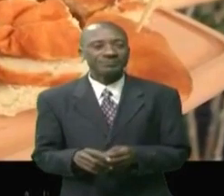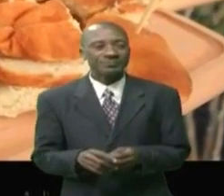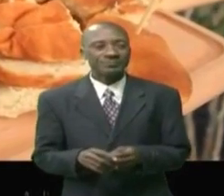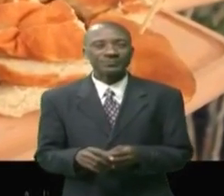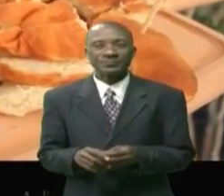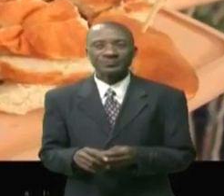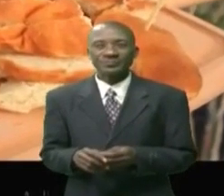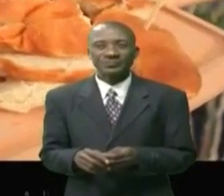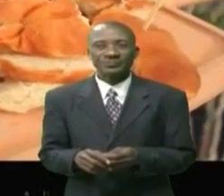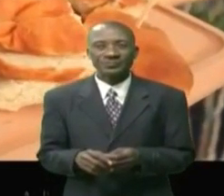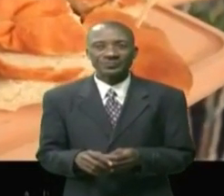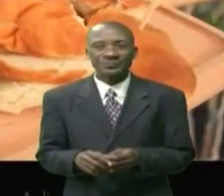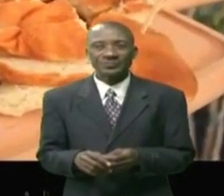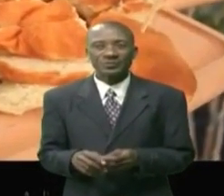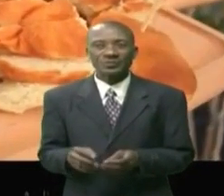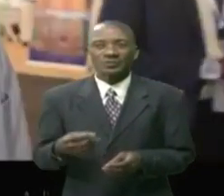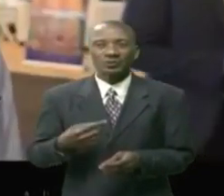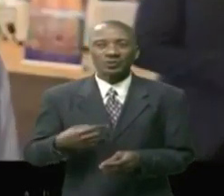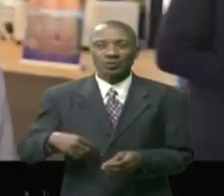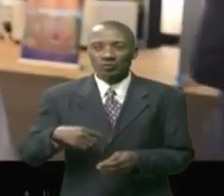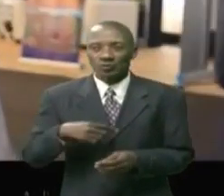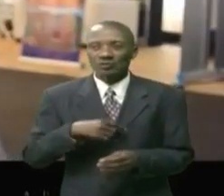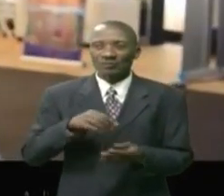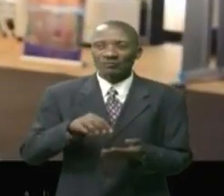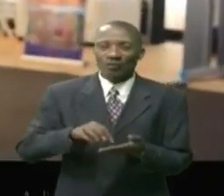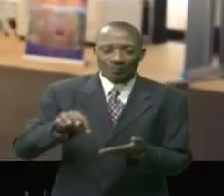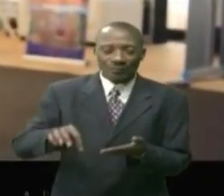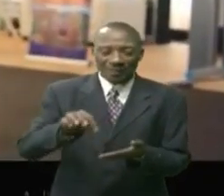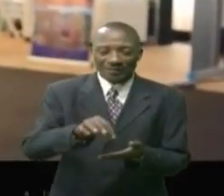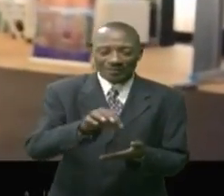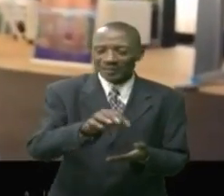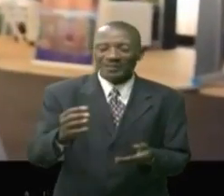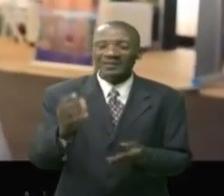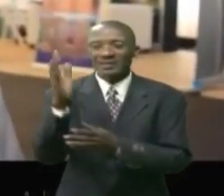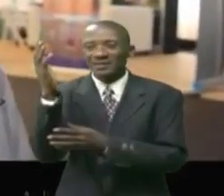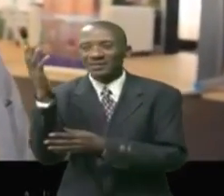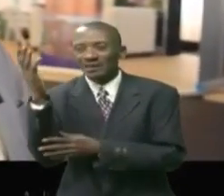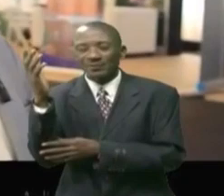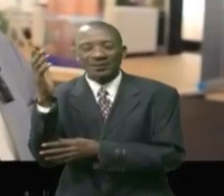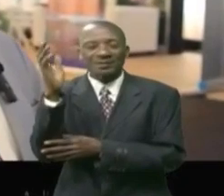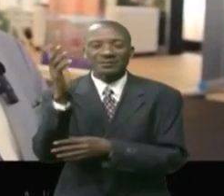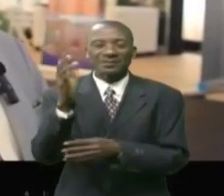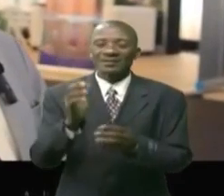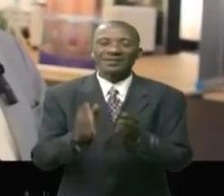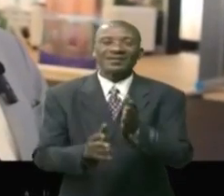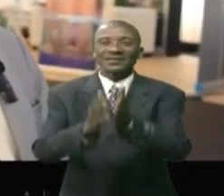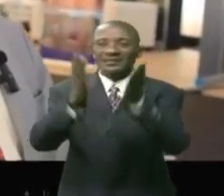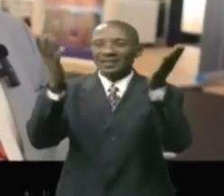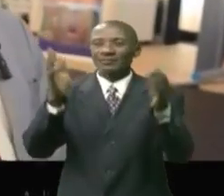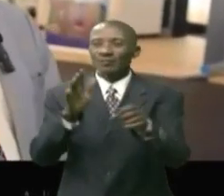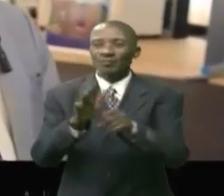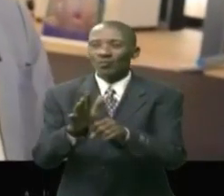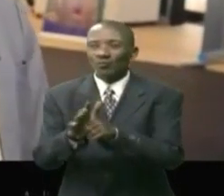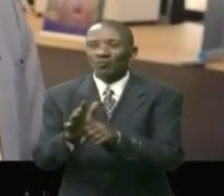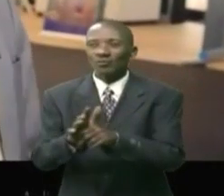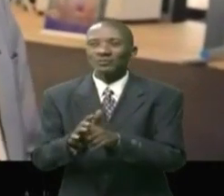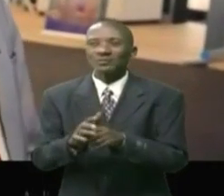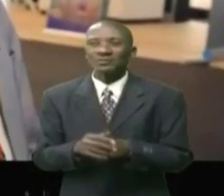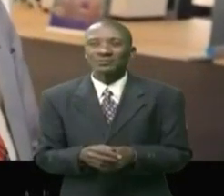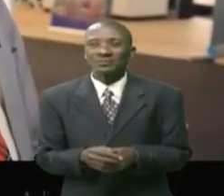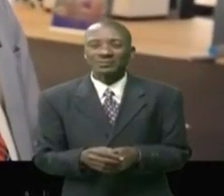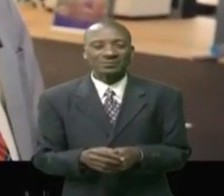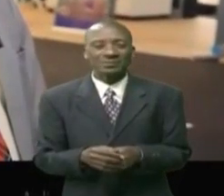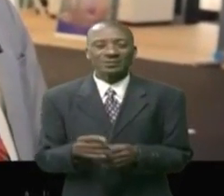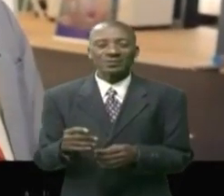accompagné l'identification des mesures incitatives gouvernementales pour attirer le secteur privé dans la production